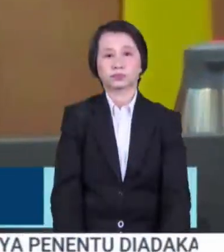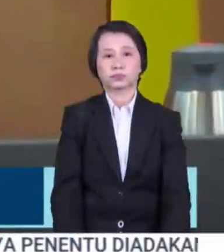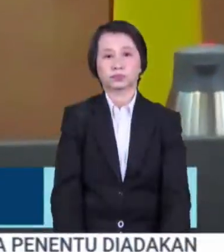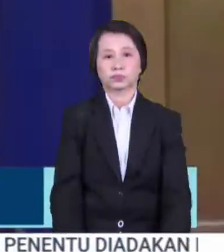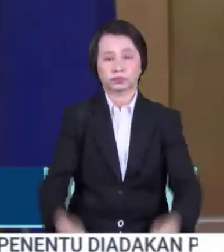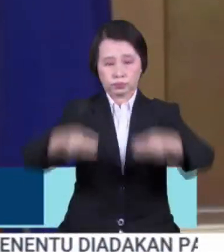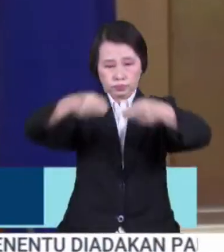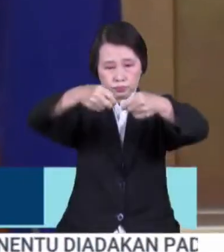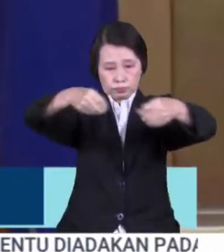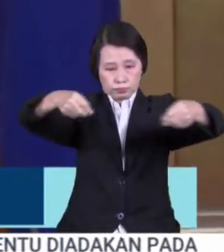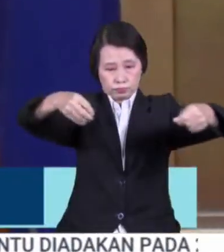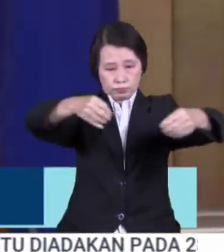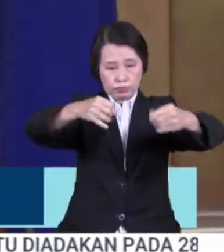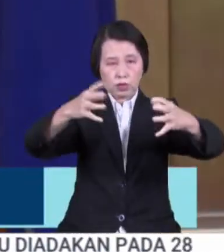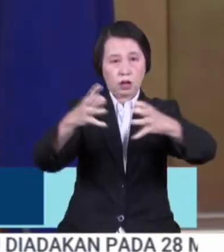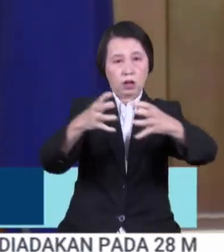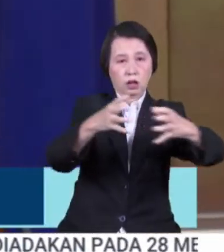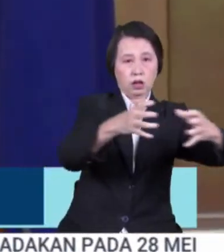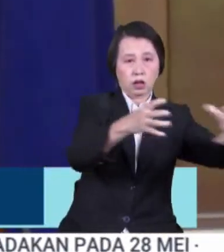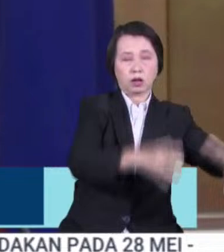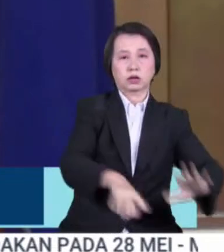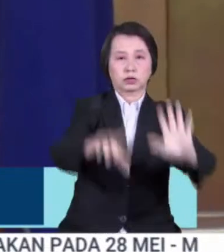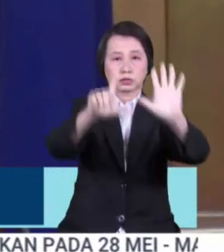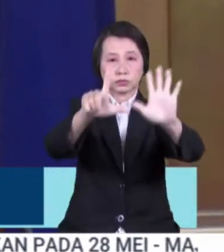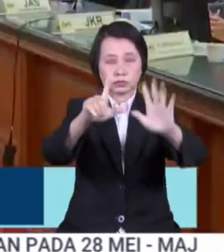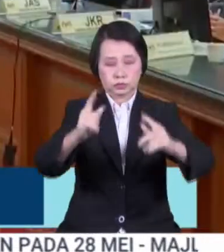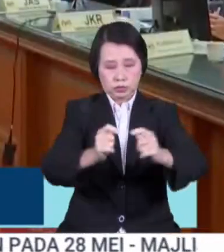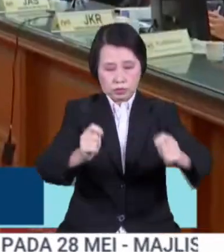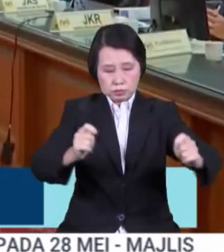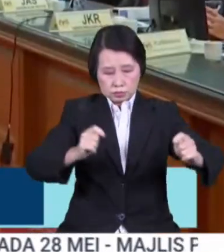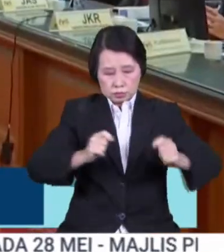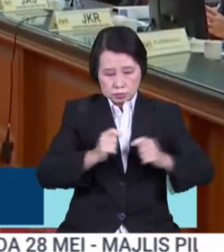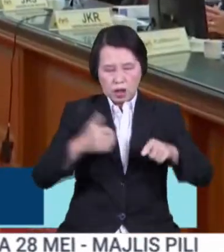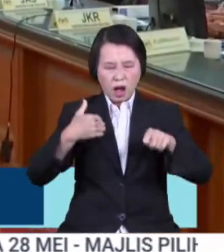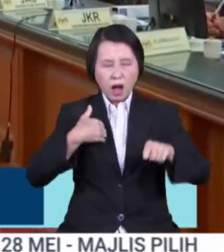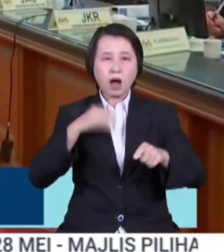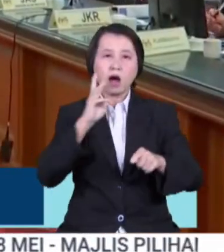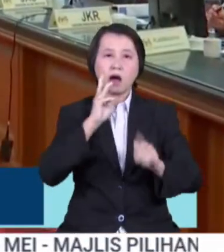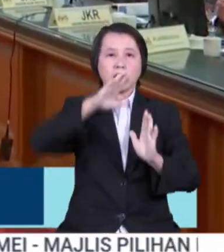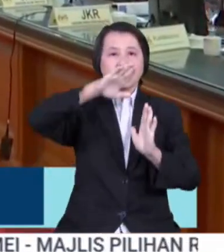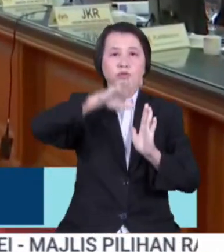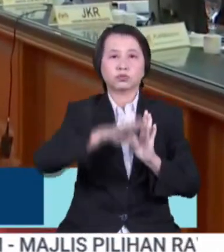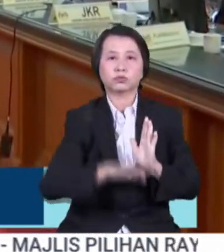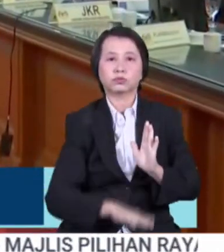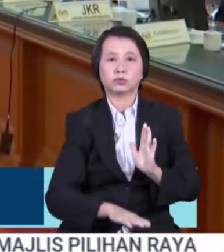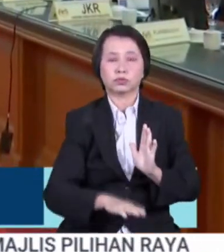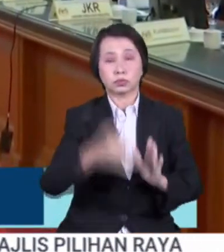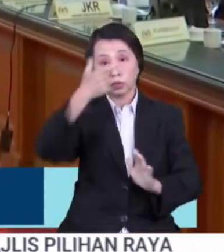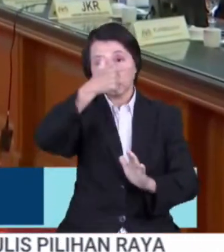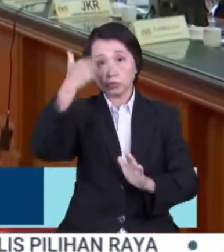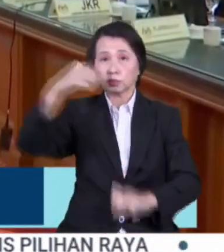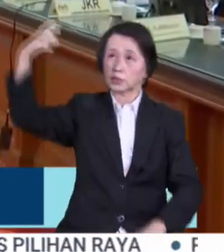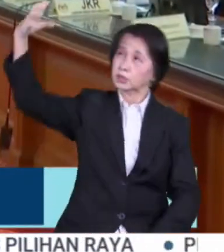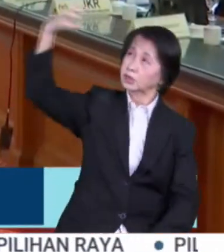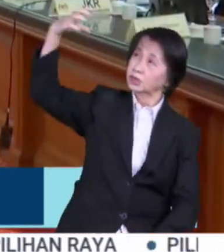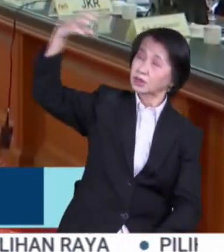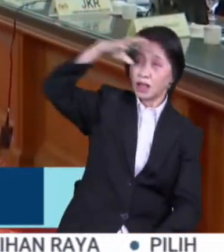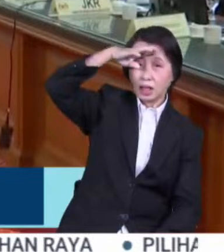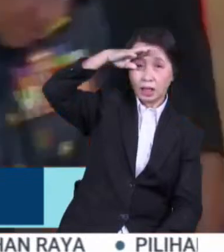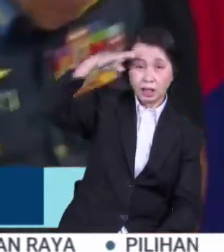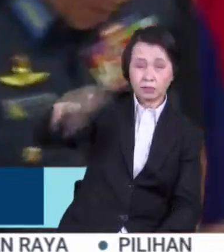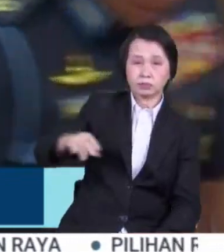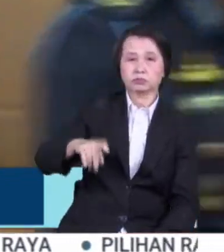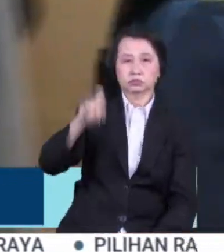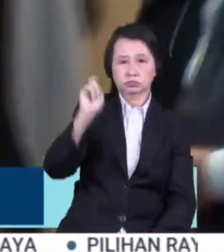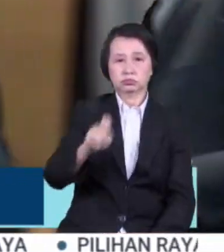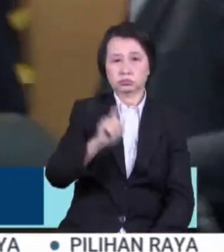Pembenihan awan akan dilakukan segera di 7 empangan yang dijangka mengalami penurunan paras air berikutan cuaca panas. Keperluan